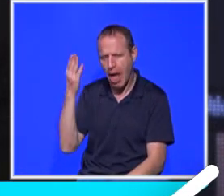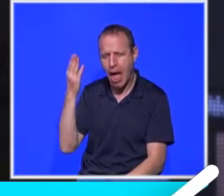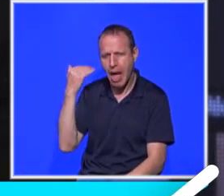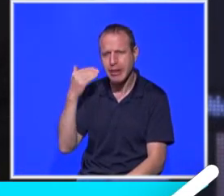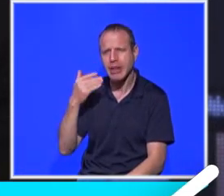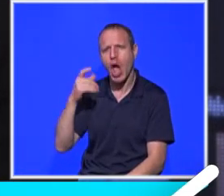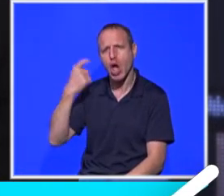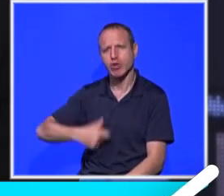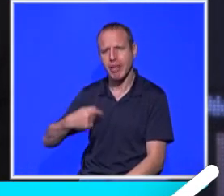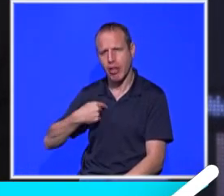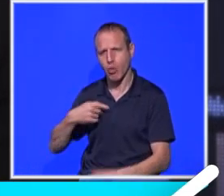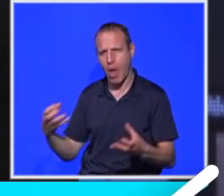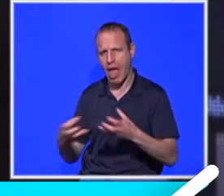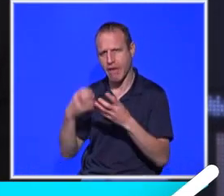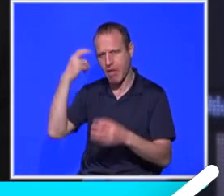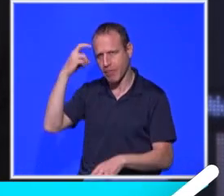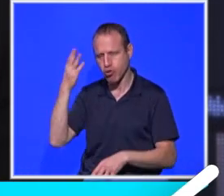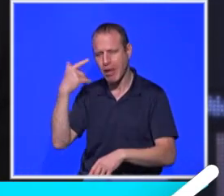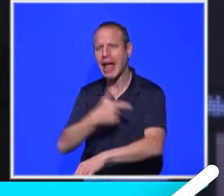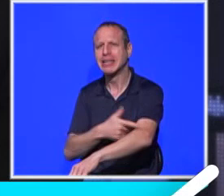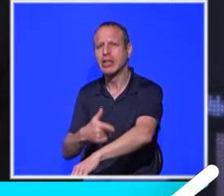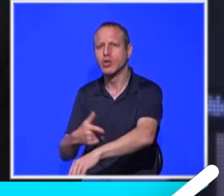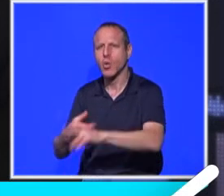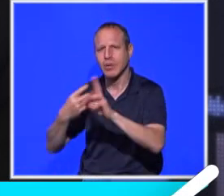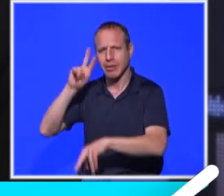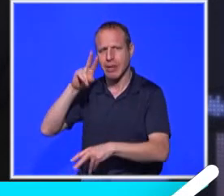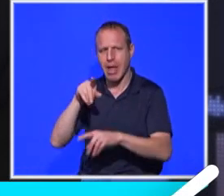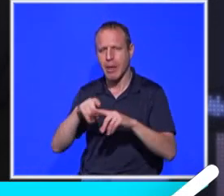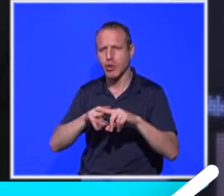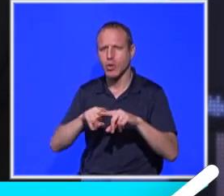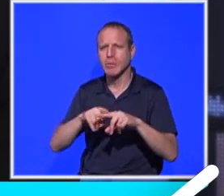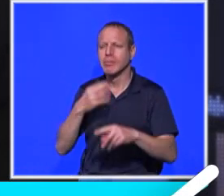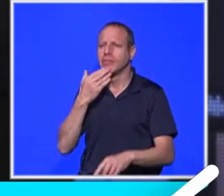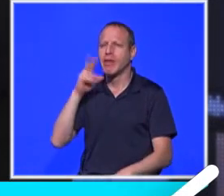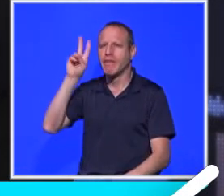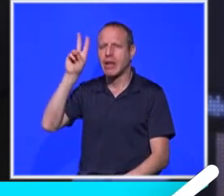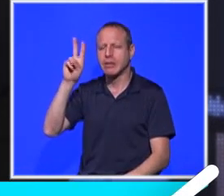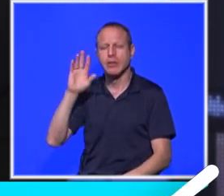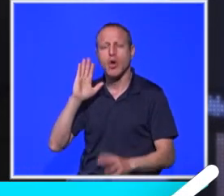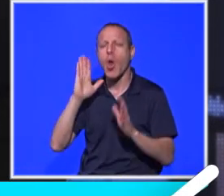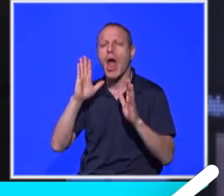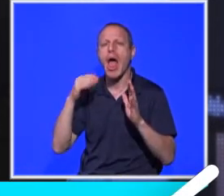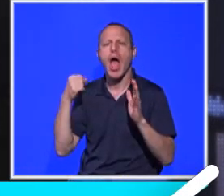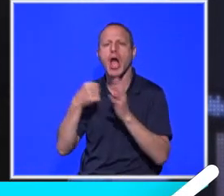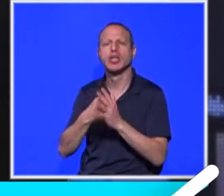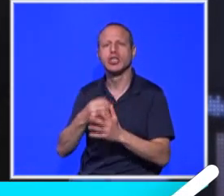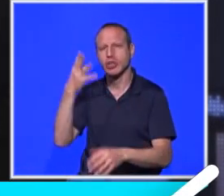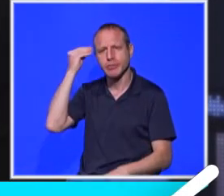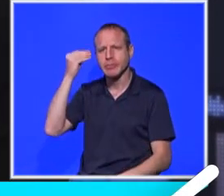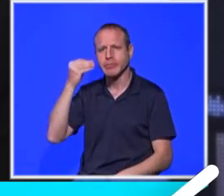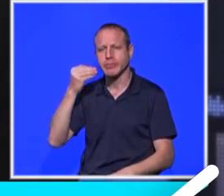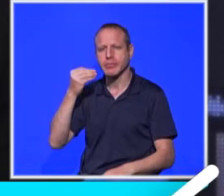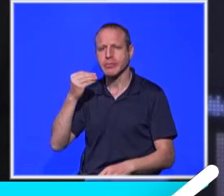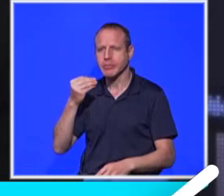מסוים אשמתנו בחברה הערבית, שהייתה התעסקות יתירה בכל הסוגיה הישראלית-פלסטינית, עד כדי כך ששכחנו את